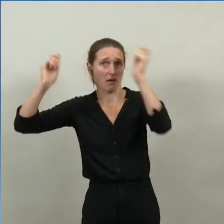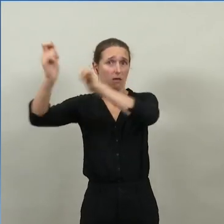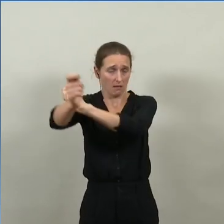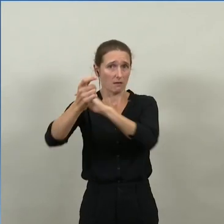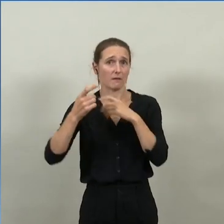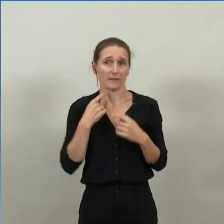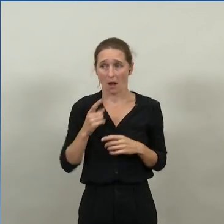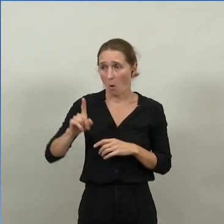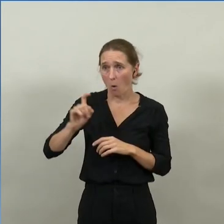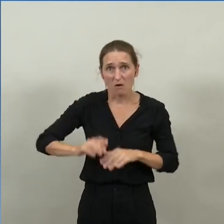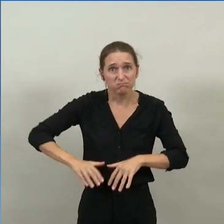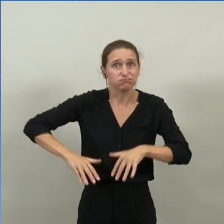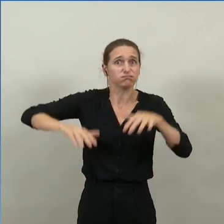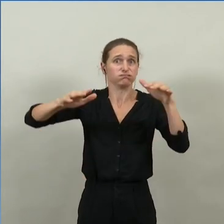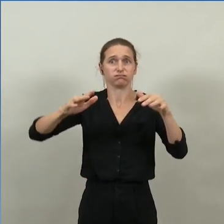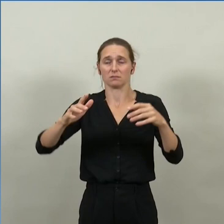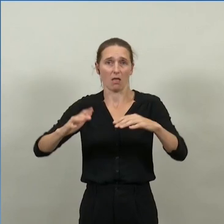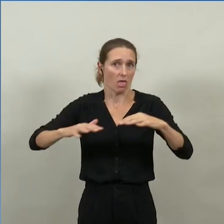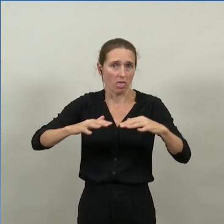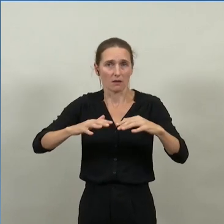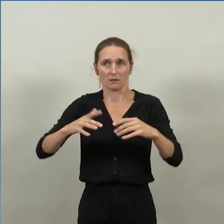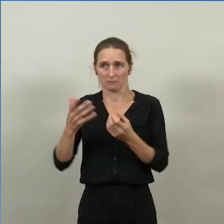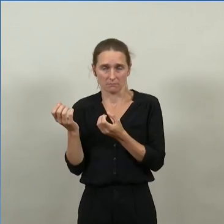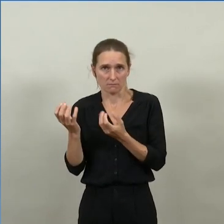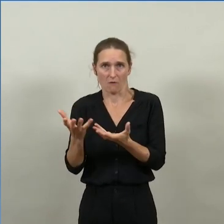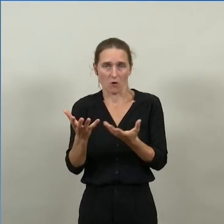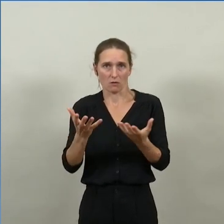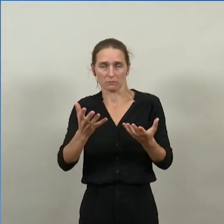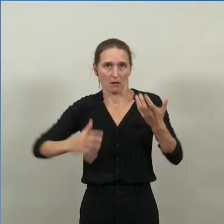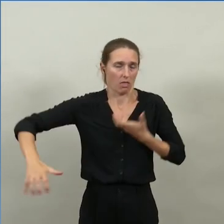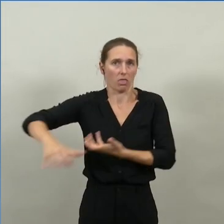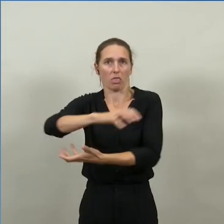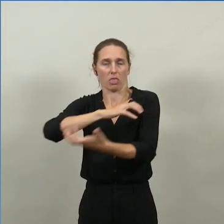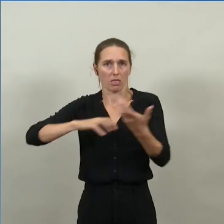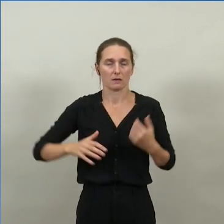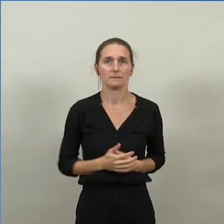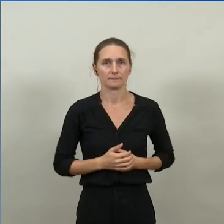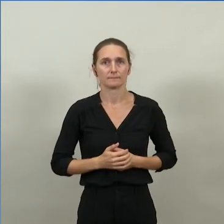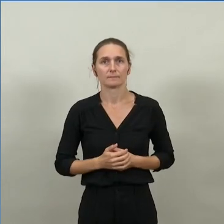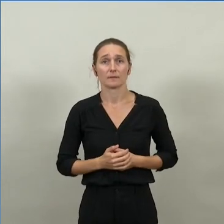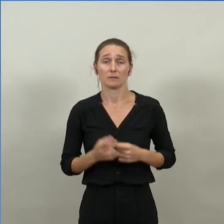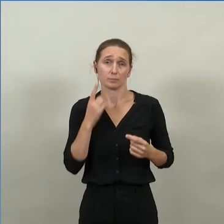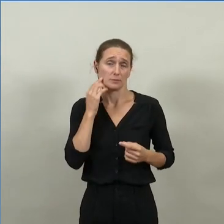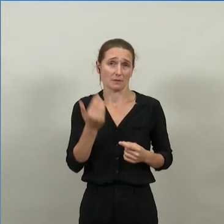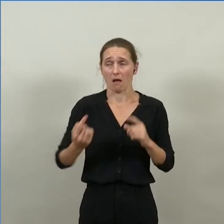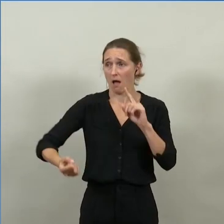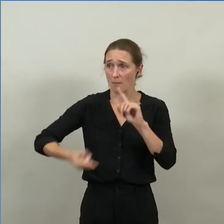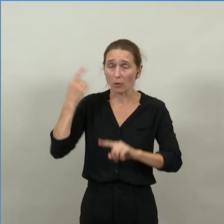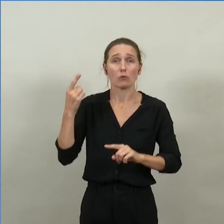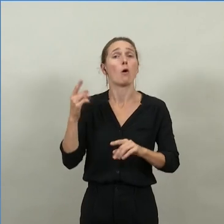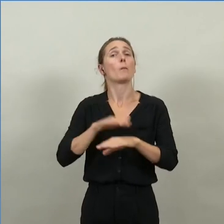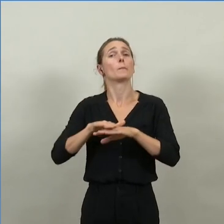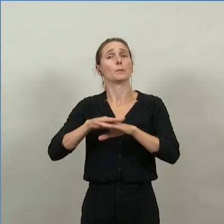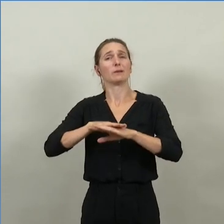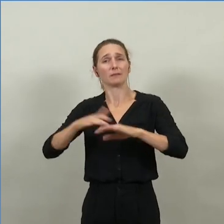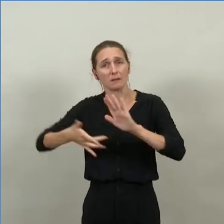questions migratoires risque d'aboutir à une catastrophe à l'échelle du continent une réforme de la politique migratoire doit être engagée à l'échelle de